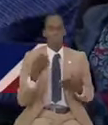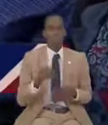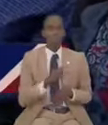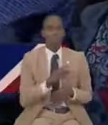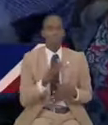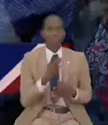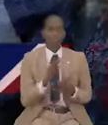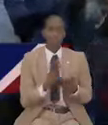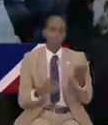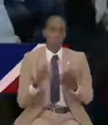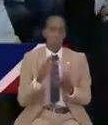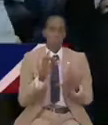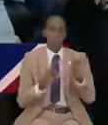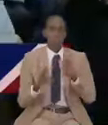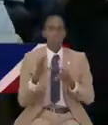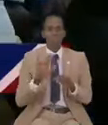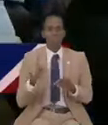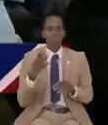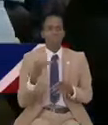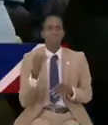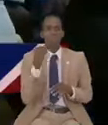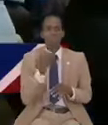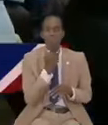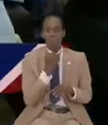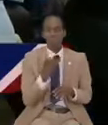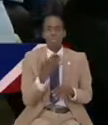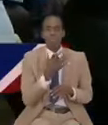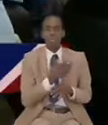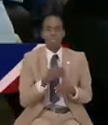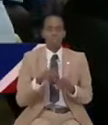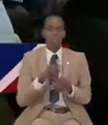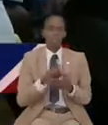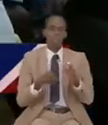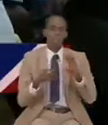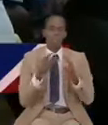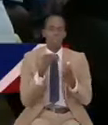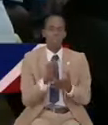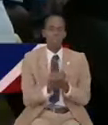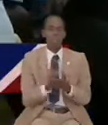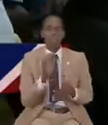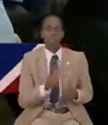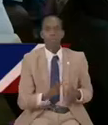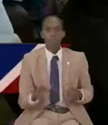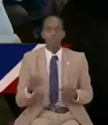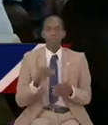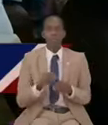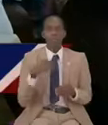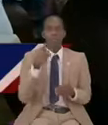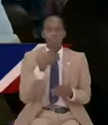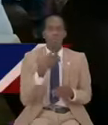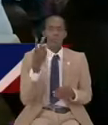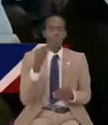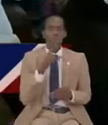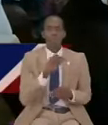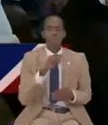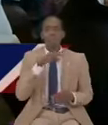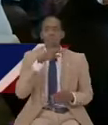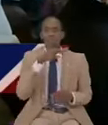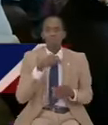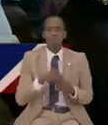famille nobles vers ces quatre de jeunes garçons sans défaut corporel